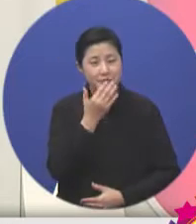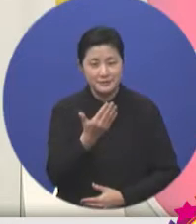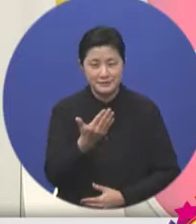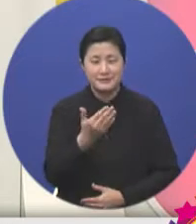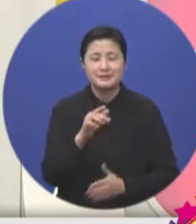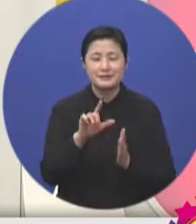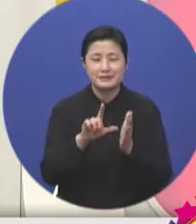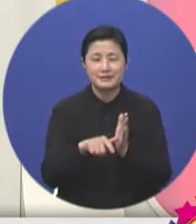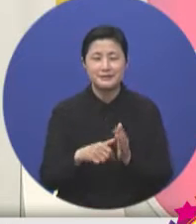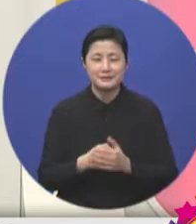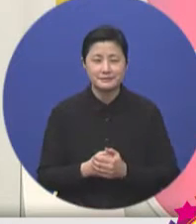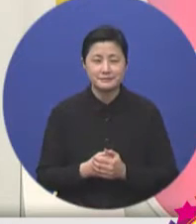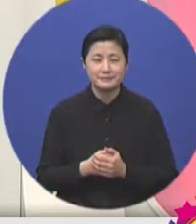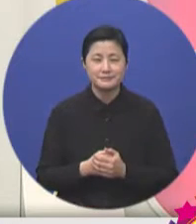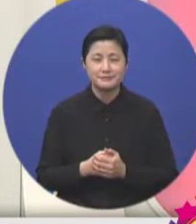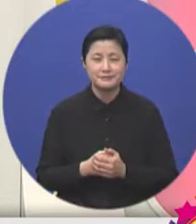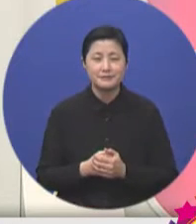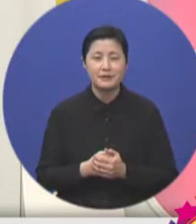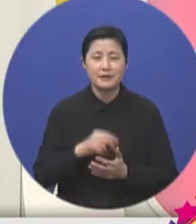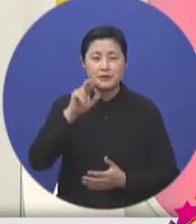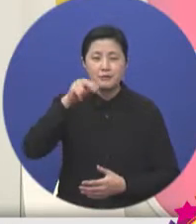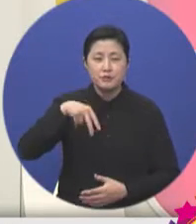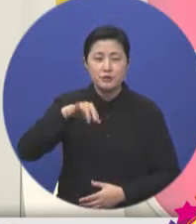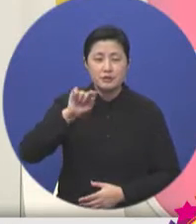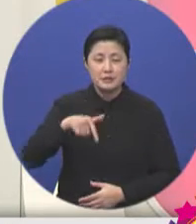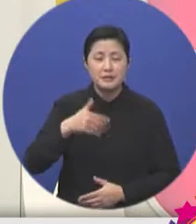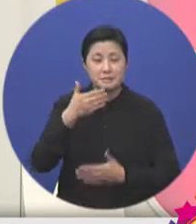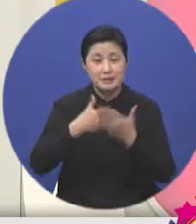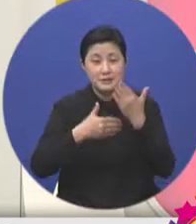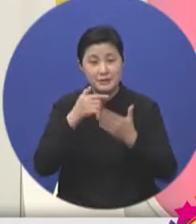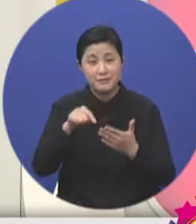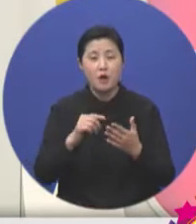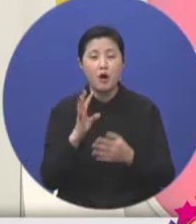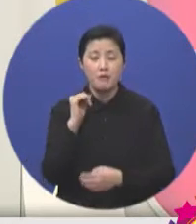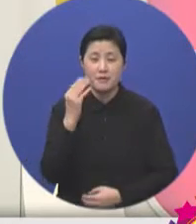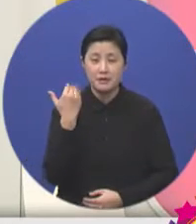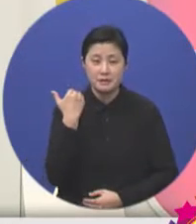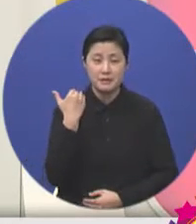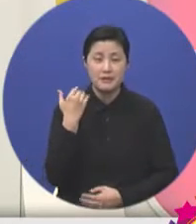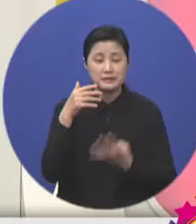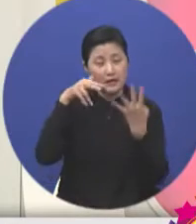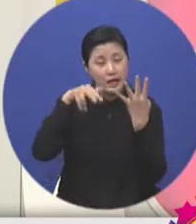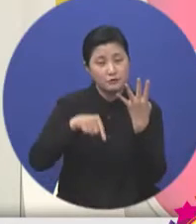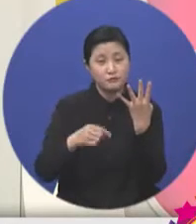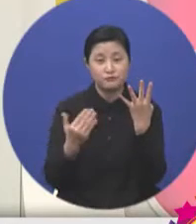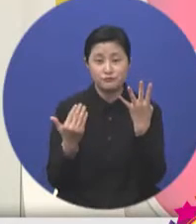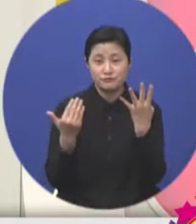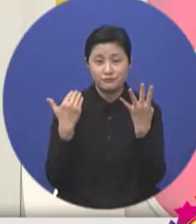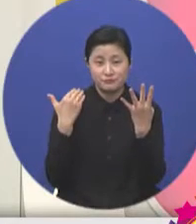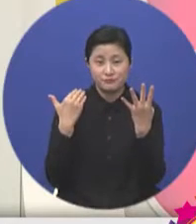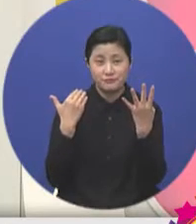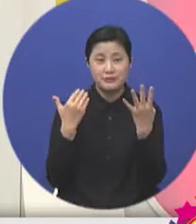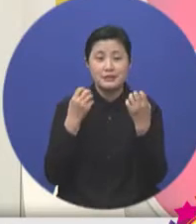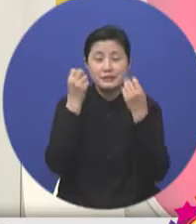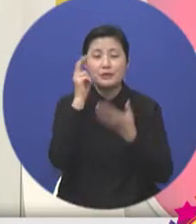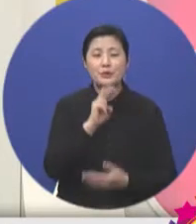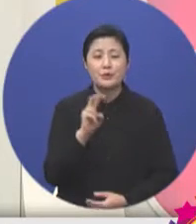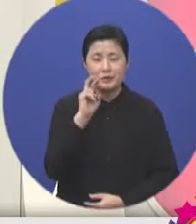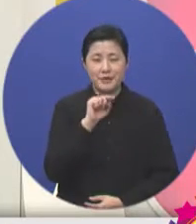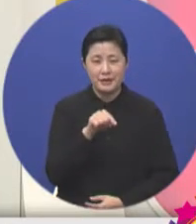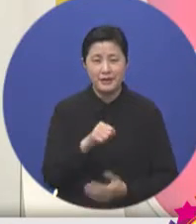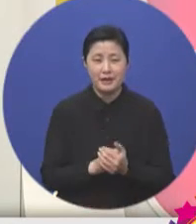있는 그런 시간입니다. 뮤직비디오 네 이번에는 제가 그 며칠 4주 전인가요? 냈던 신곡 중에 한